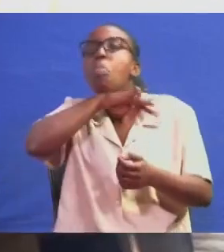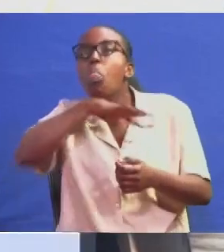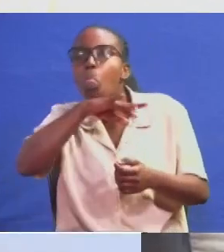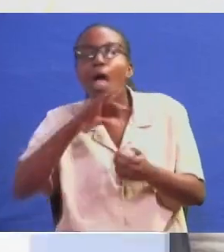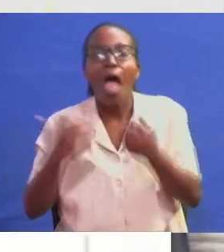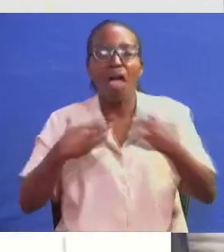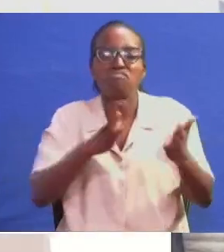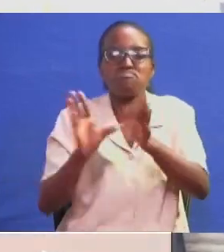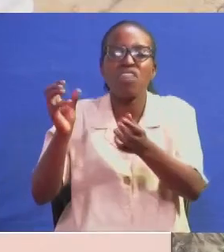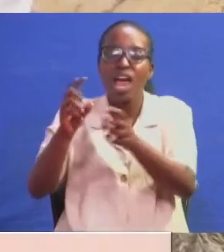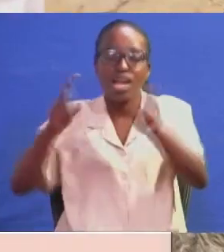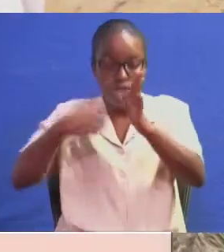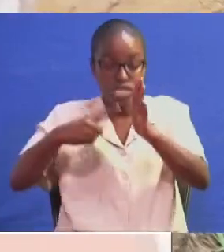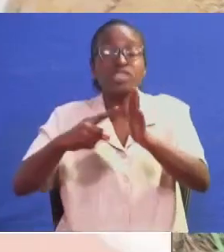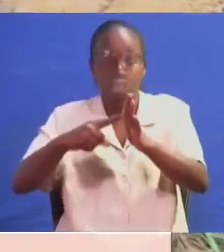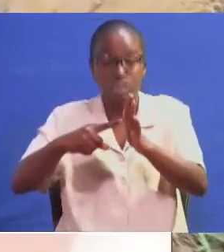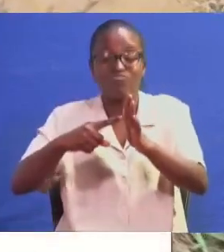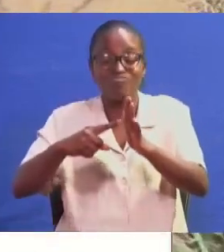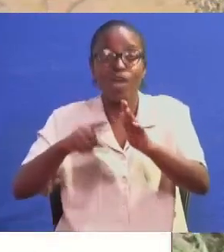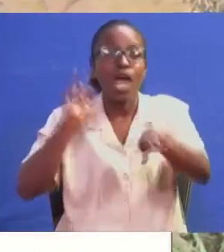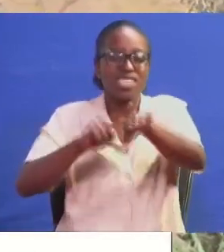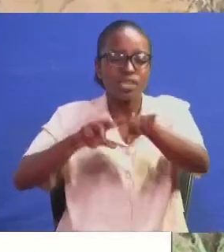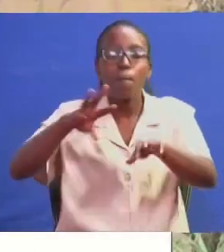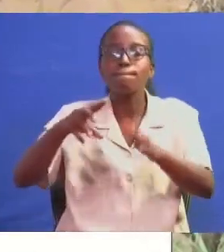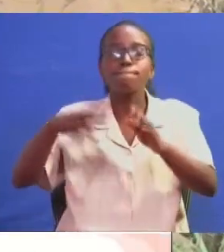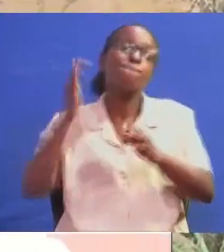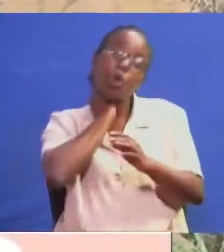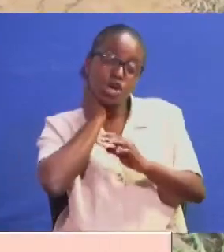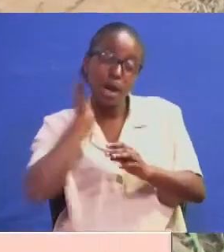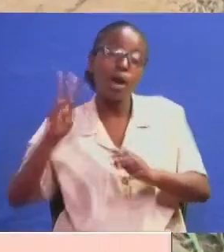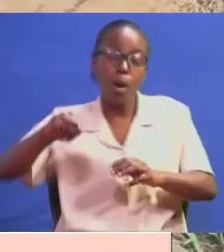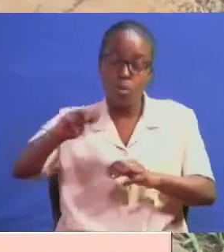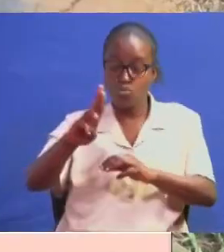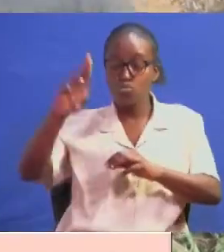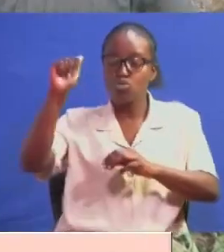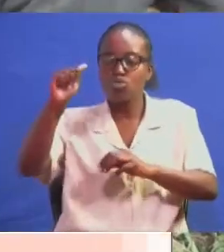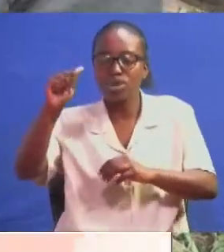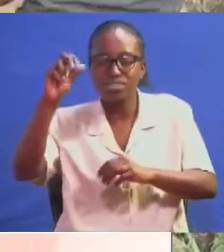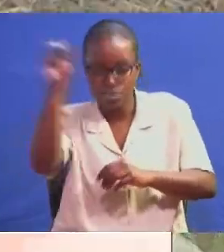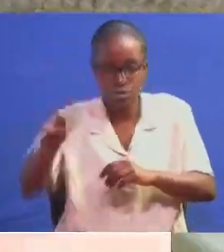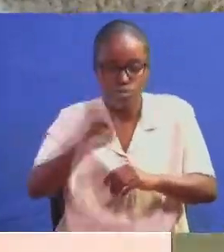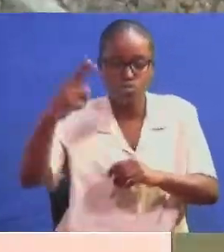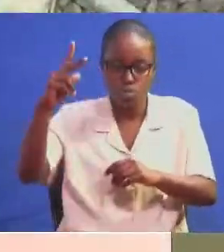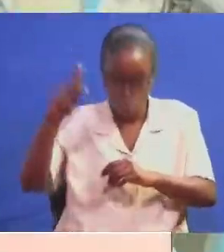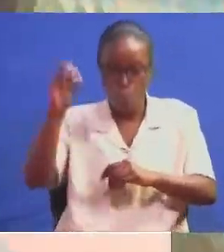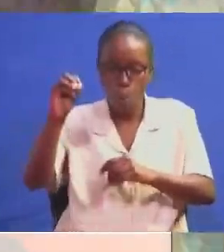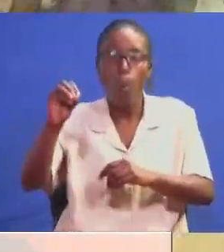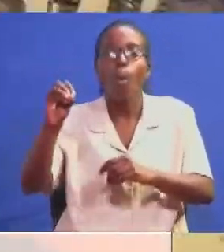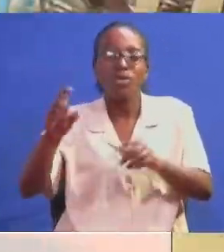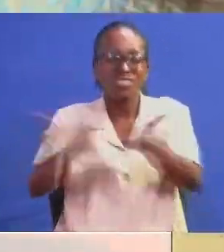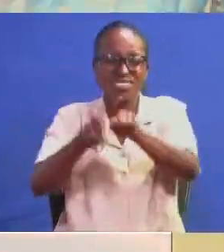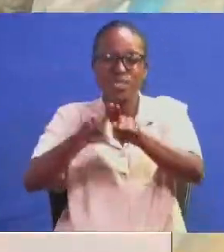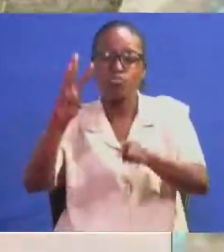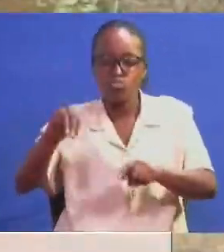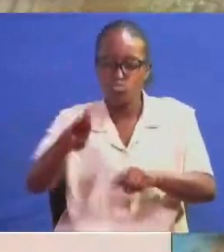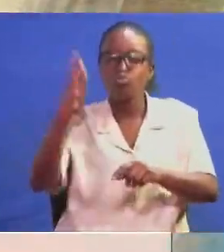ya kampuni ya maji na usalama wa maji ya Murang'a Muwasco na ya Murang'a Kusini Muswasco na kikundi kinachojulikana kama jamii